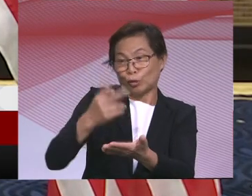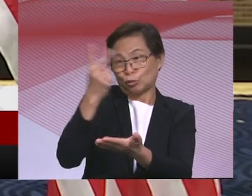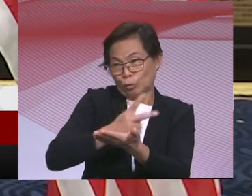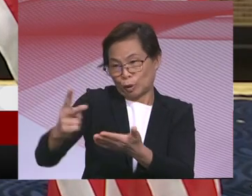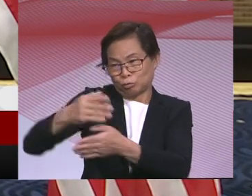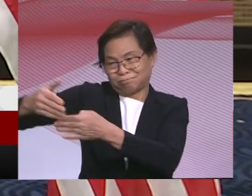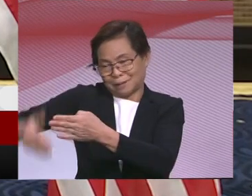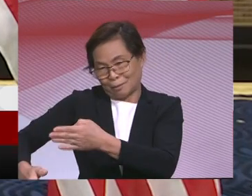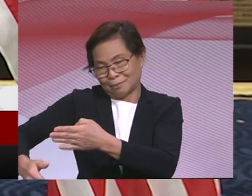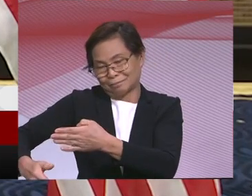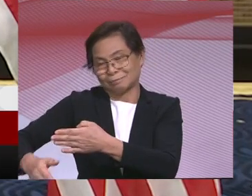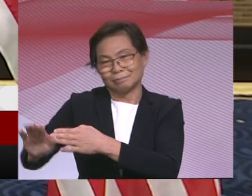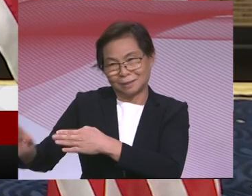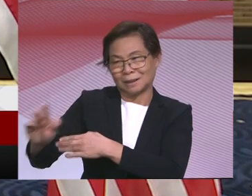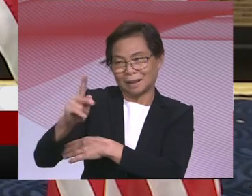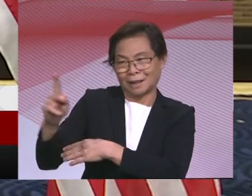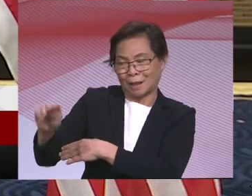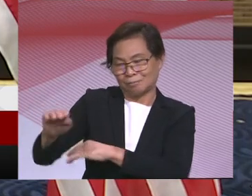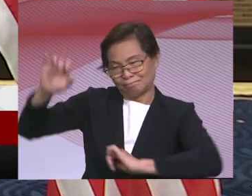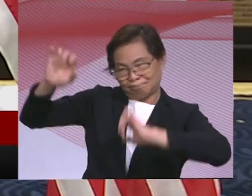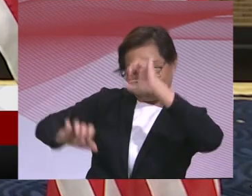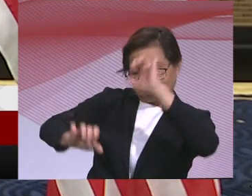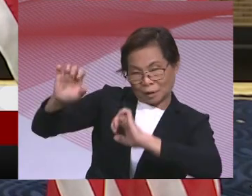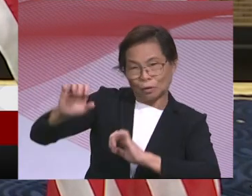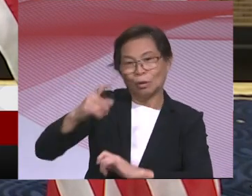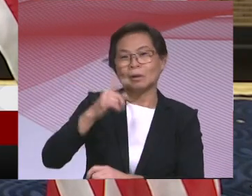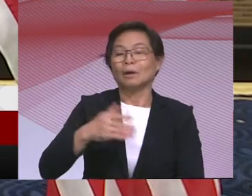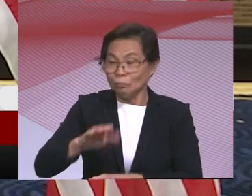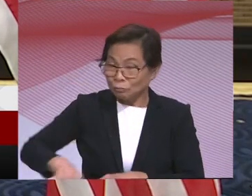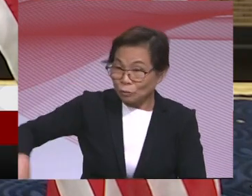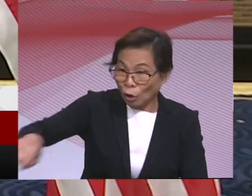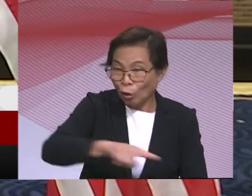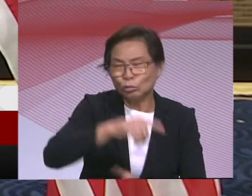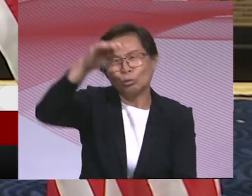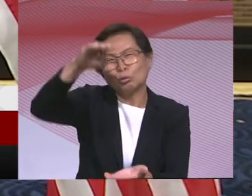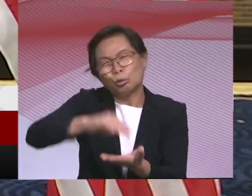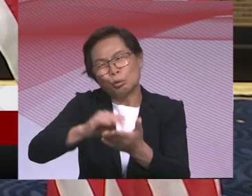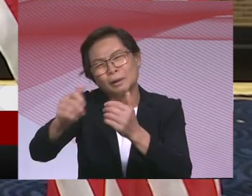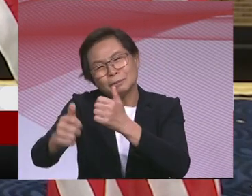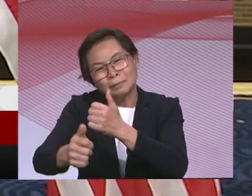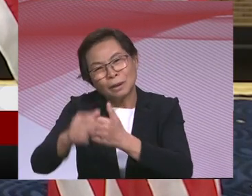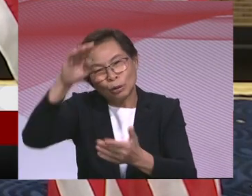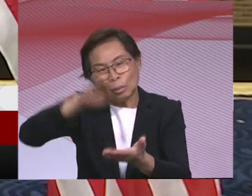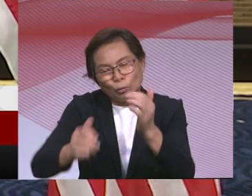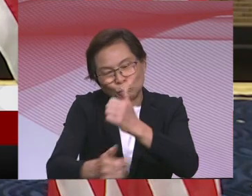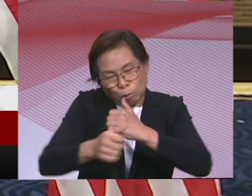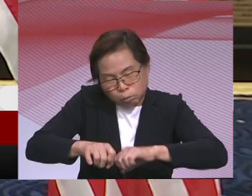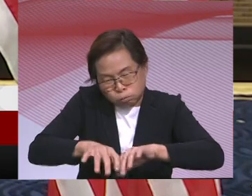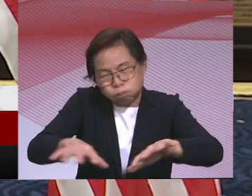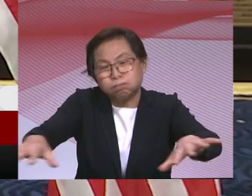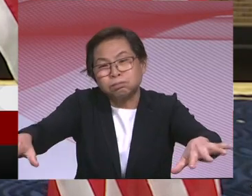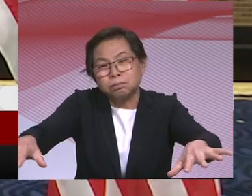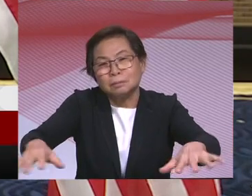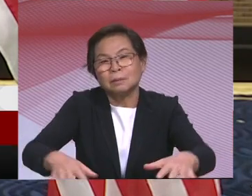the students to this kalian bagi mengurangkan risiko jangkitan dan memutuskan rantai and